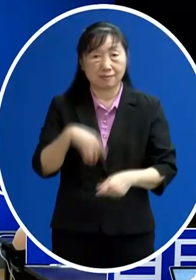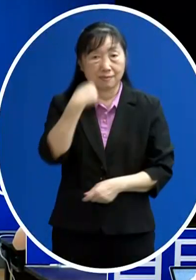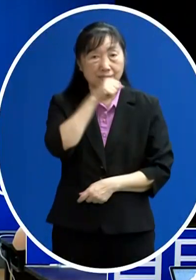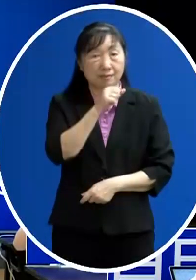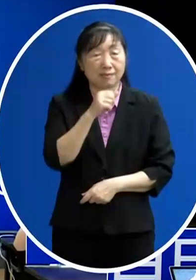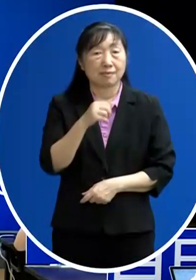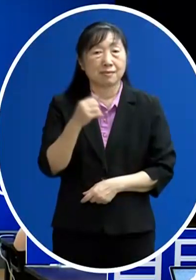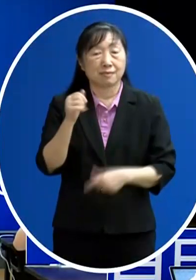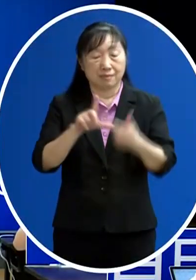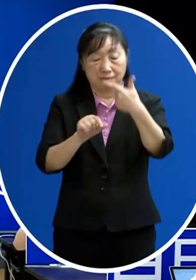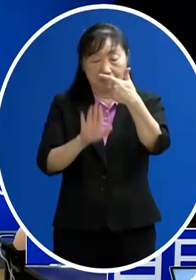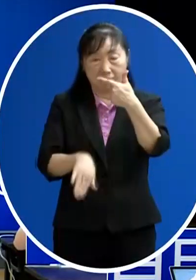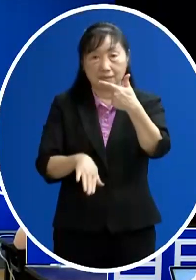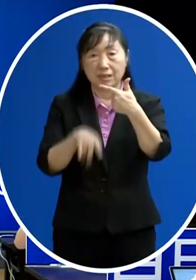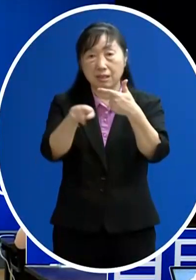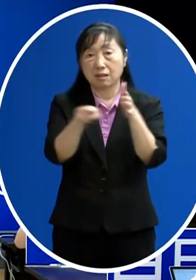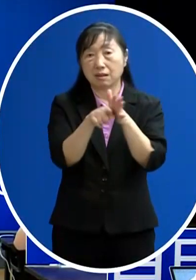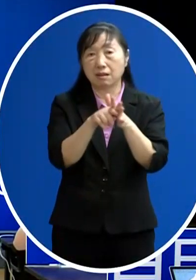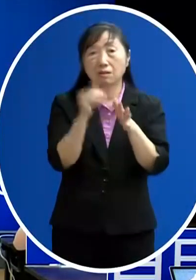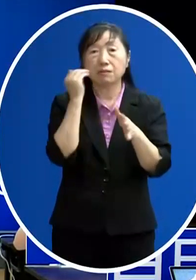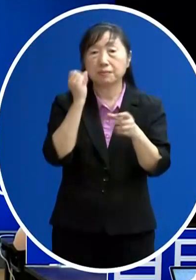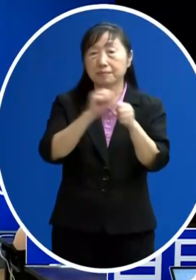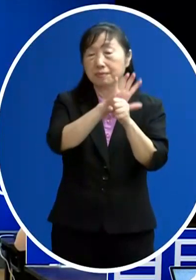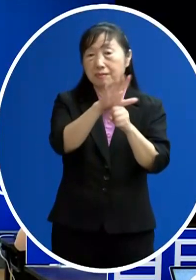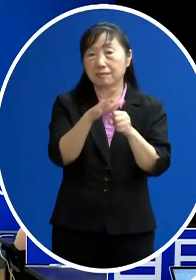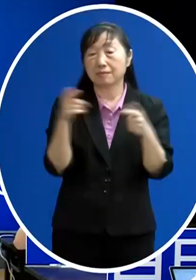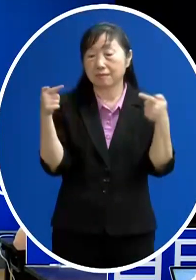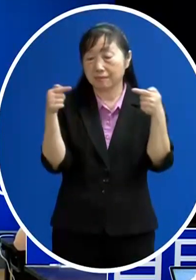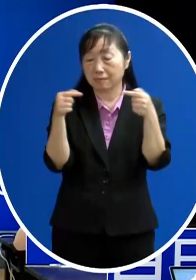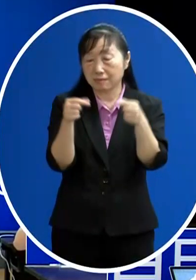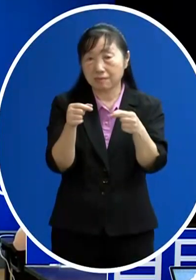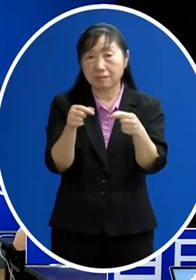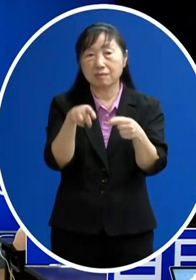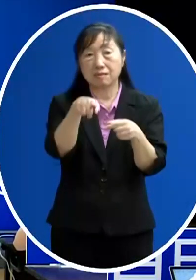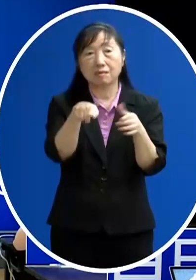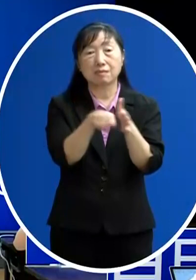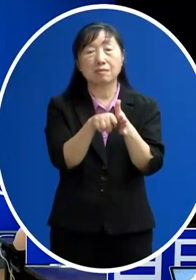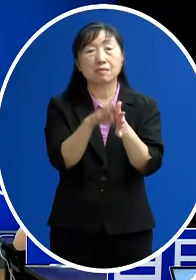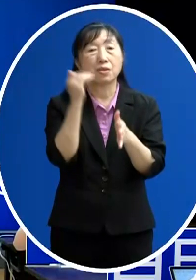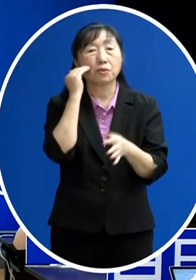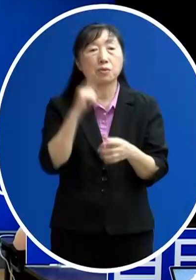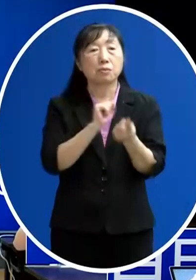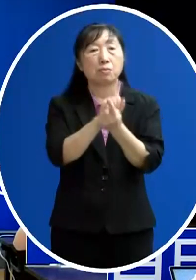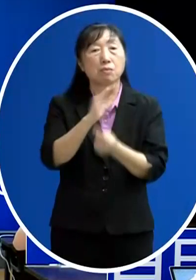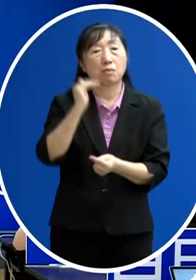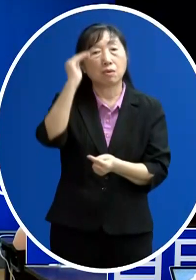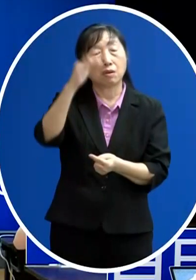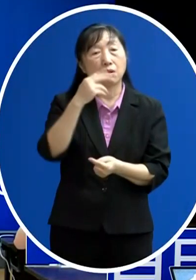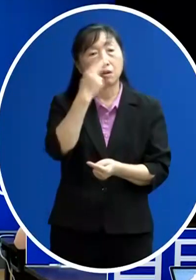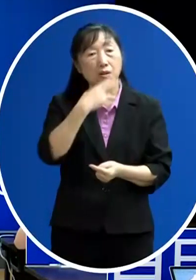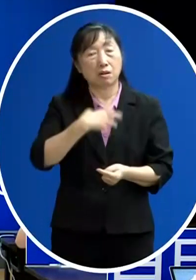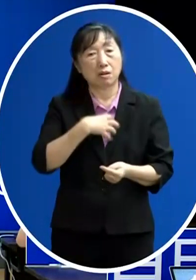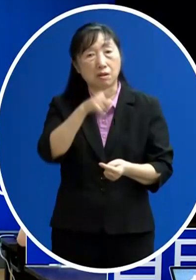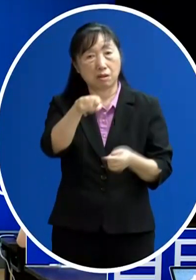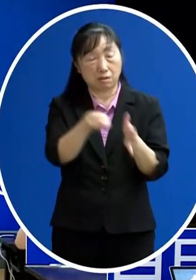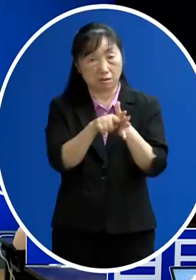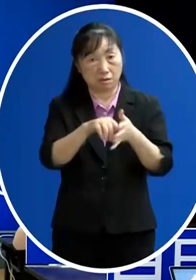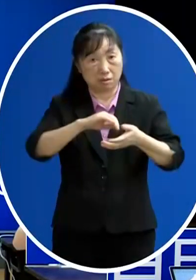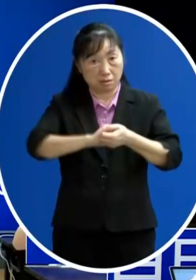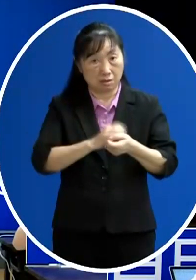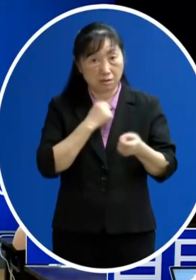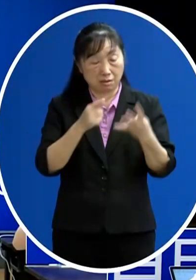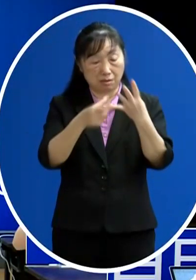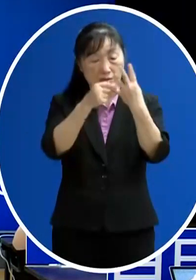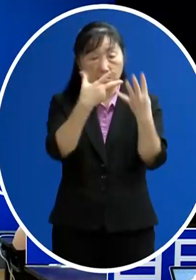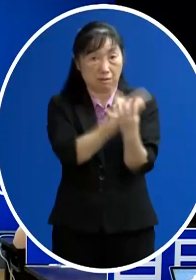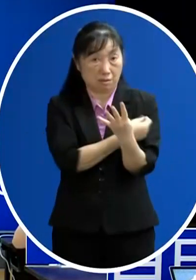台湾如果六月下旬疫情就趋缓的话，那边一般非高风险的民众是不是就没有打第四剂疫苗的必